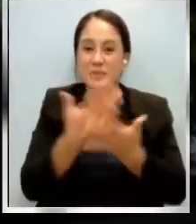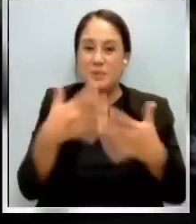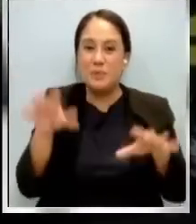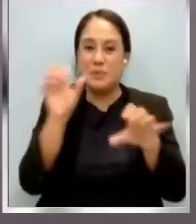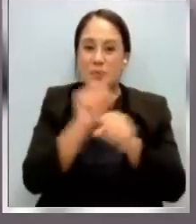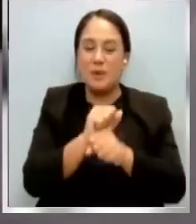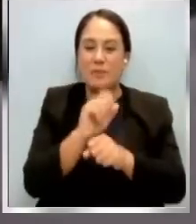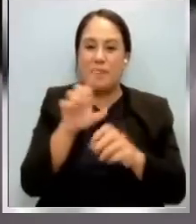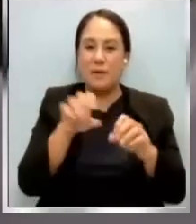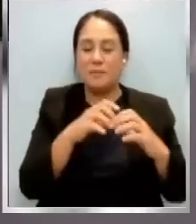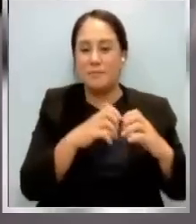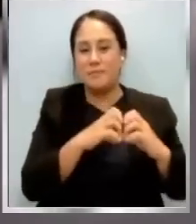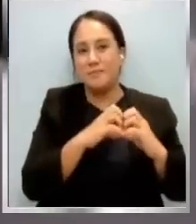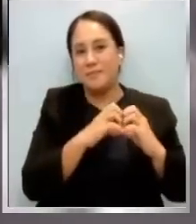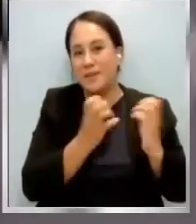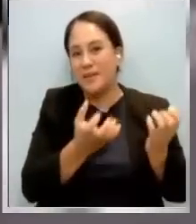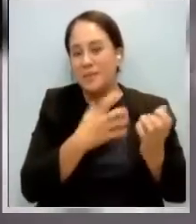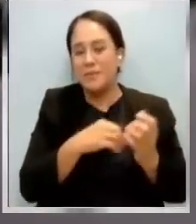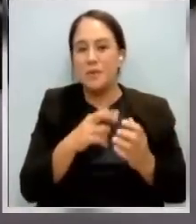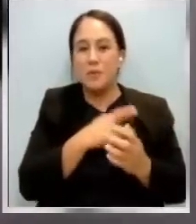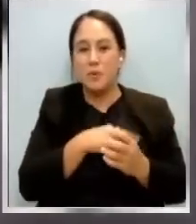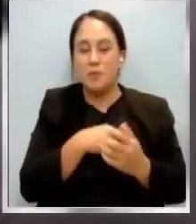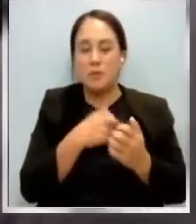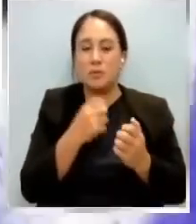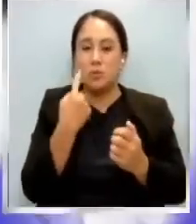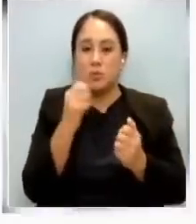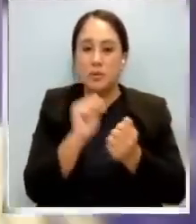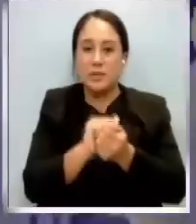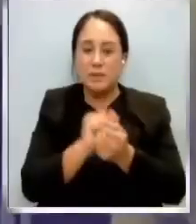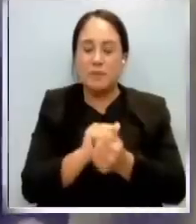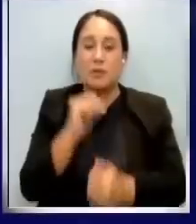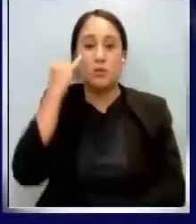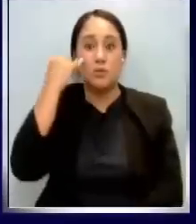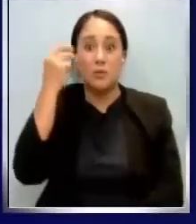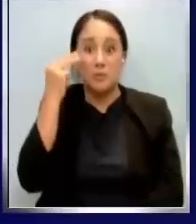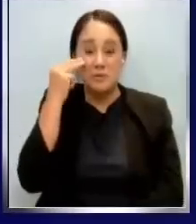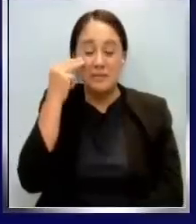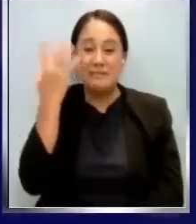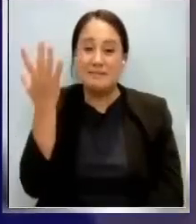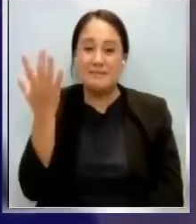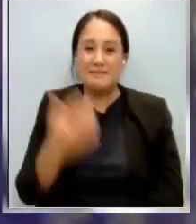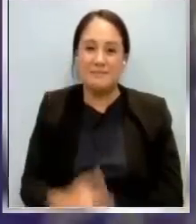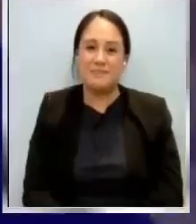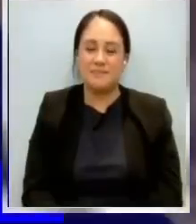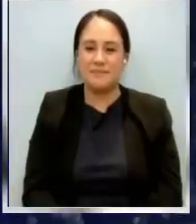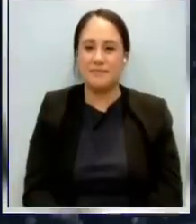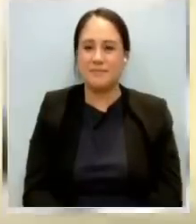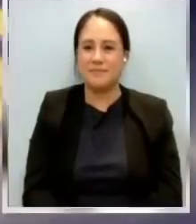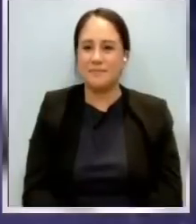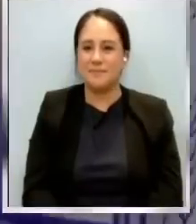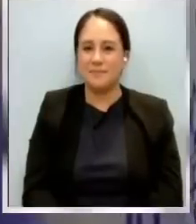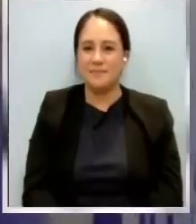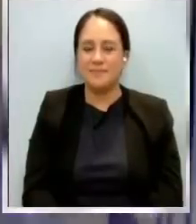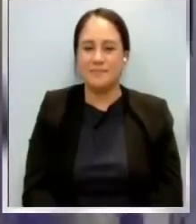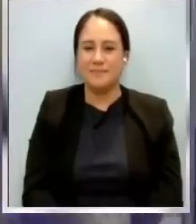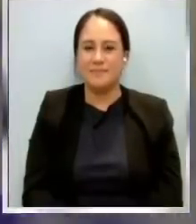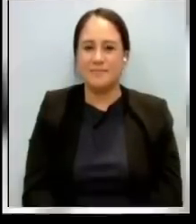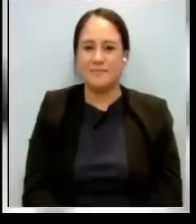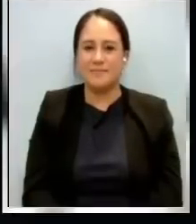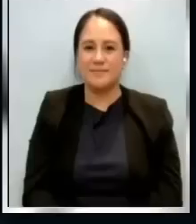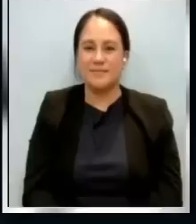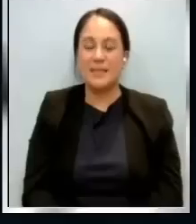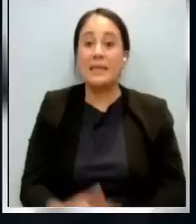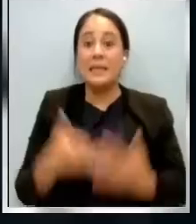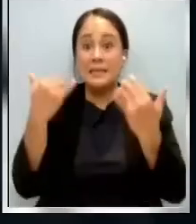in a Romance kasama leading lady na si Julia Montes. With Asia's multimedia star. At ngayon,